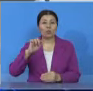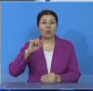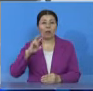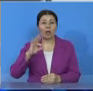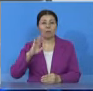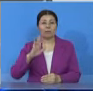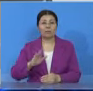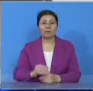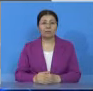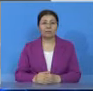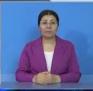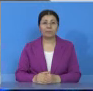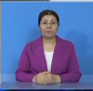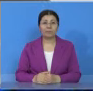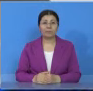Жубановых. И,